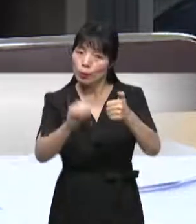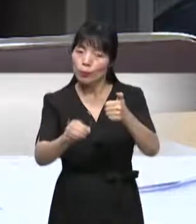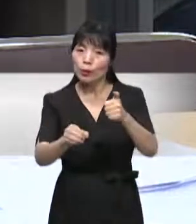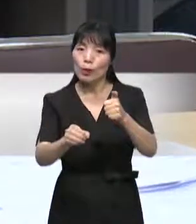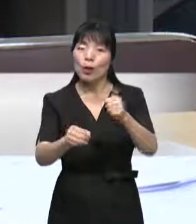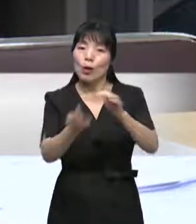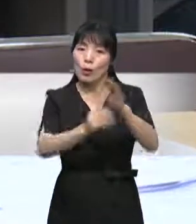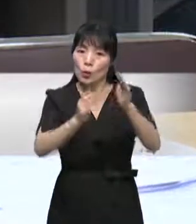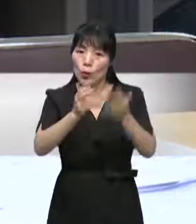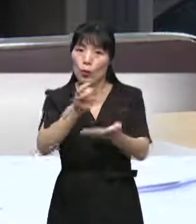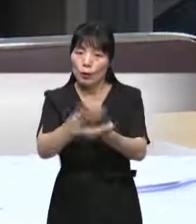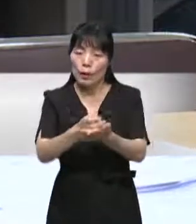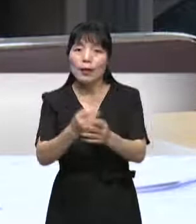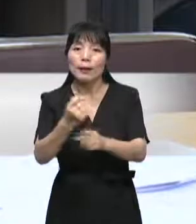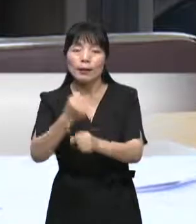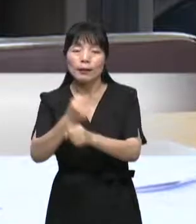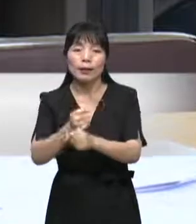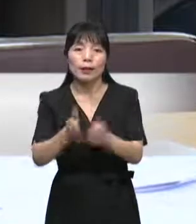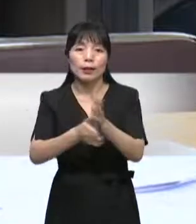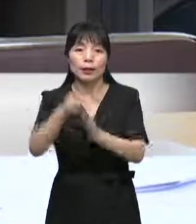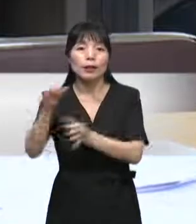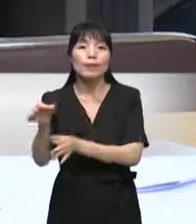투입하면은 시 재정이